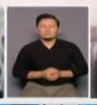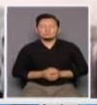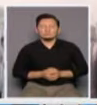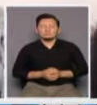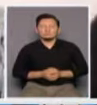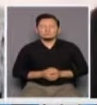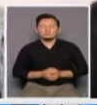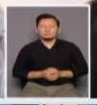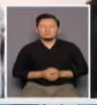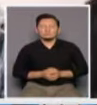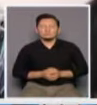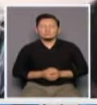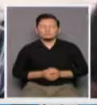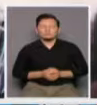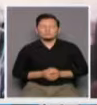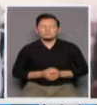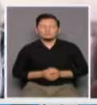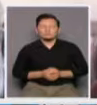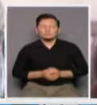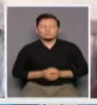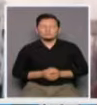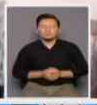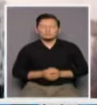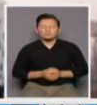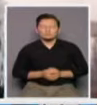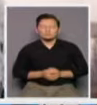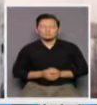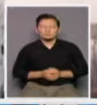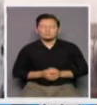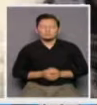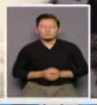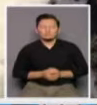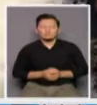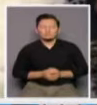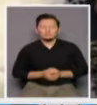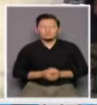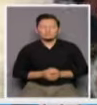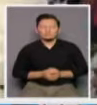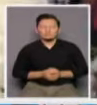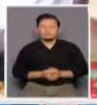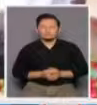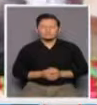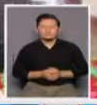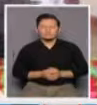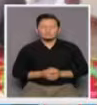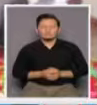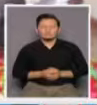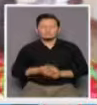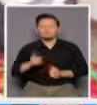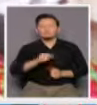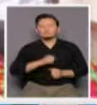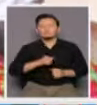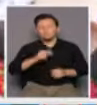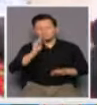мұндай заманды көреміз. Тойып ашығымыз. Бүтін күйім күйіміз деген бізде ой болған жоқ. Балзиба ананың